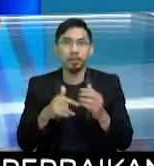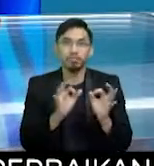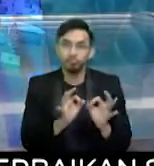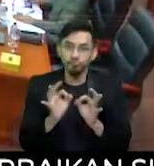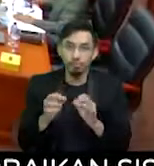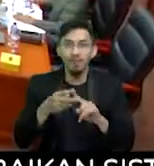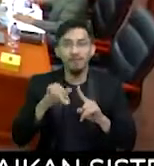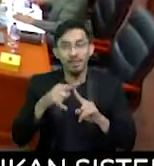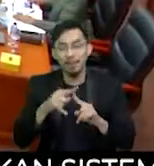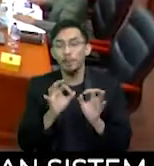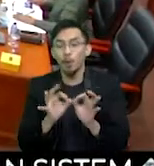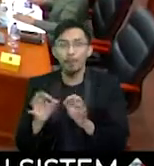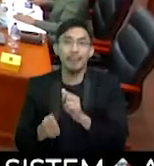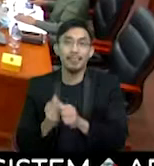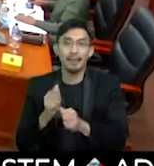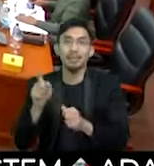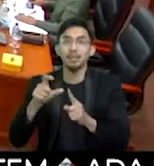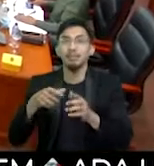proper test di DPR